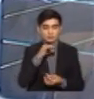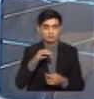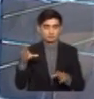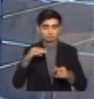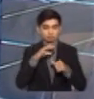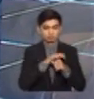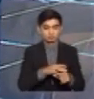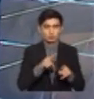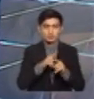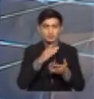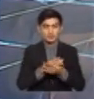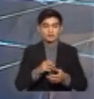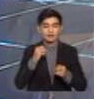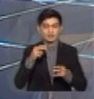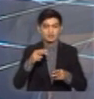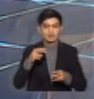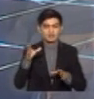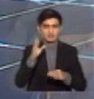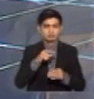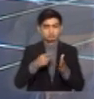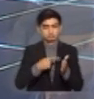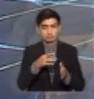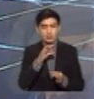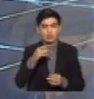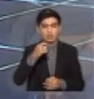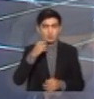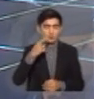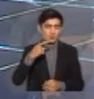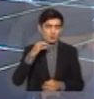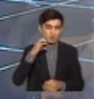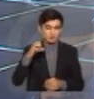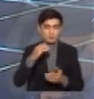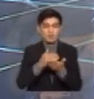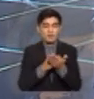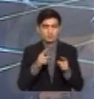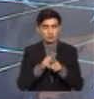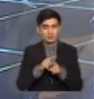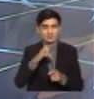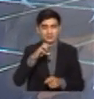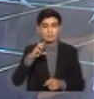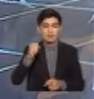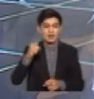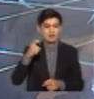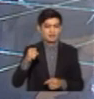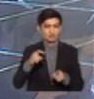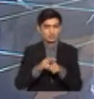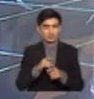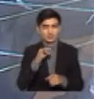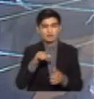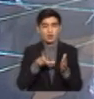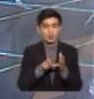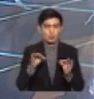требуют уплаты ндс завезенный скот по госпрограмме с ибо тогда как проект подразумевает освобождение от налогов